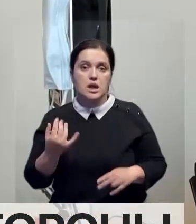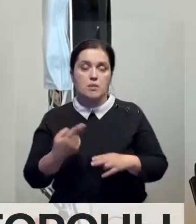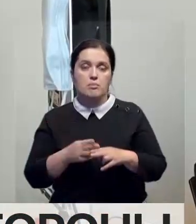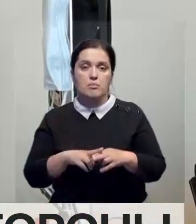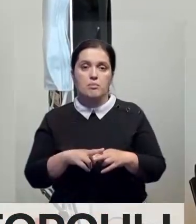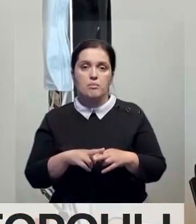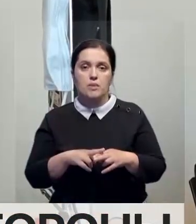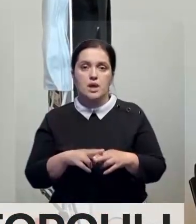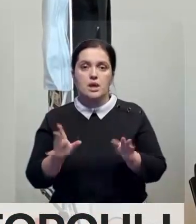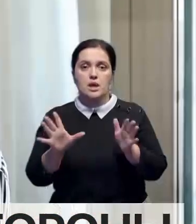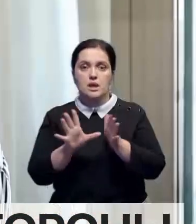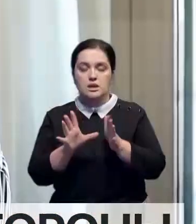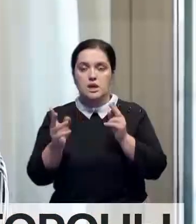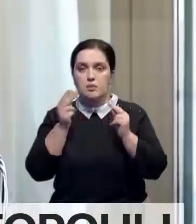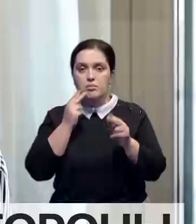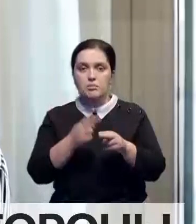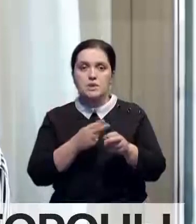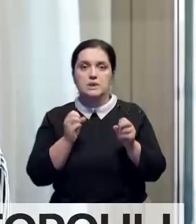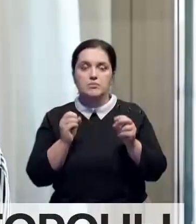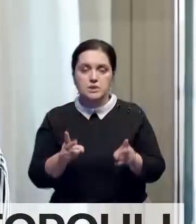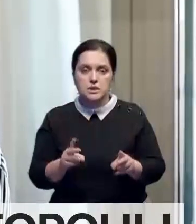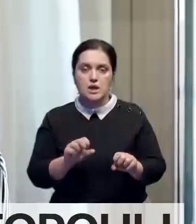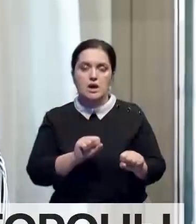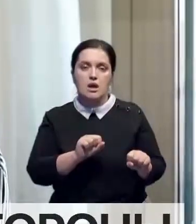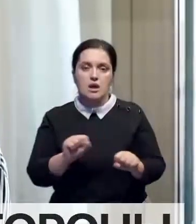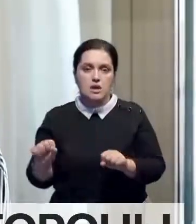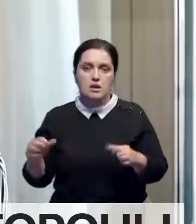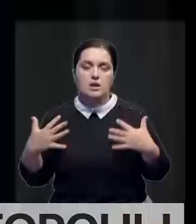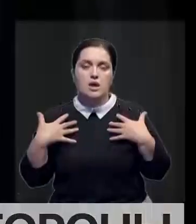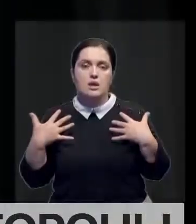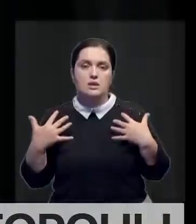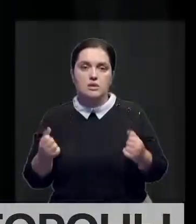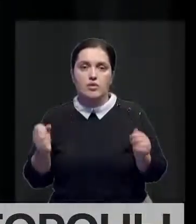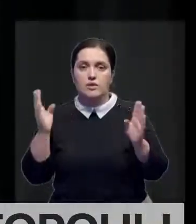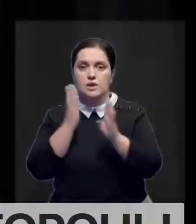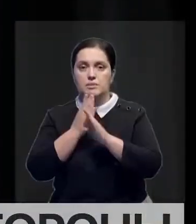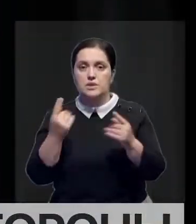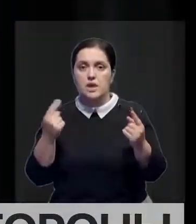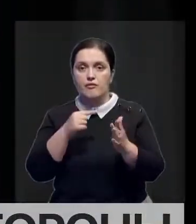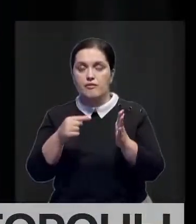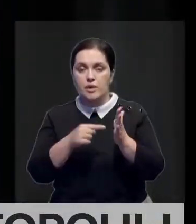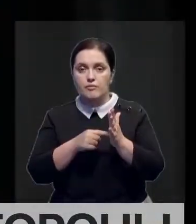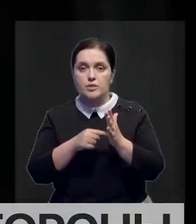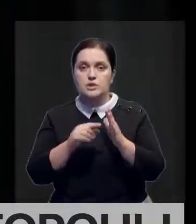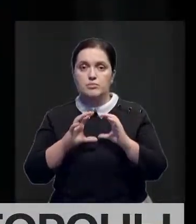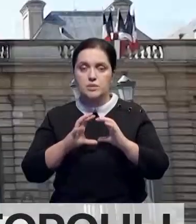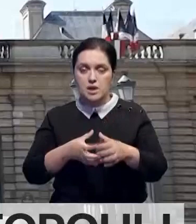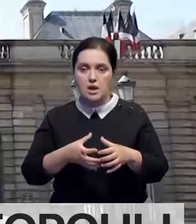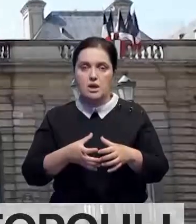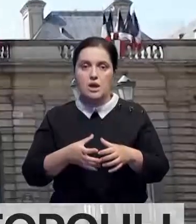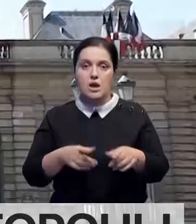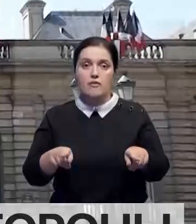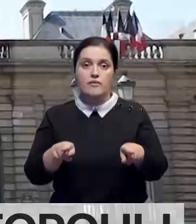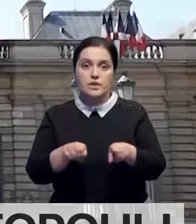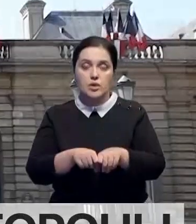и актуальностью повестки Энергетическая и продовольственная Безопасность охрана здоровья климатических кризис и вопросы мира